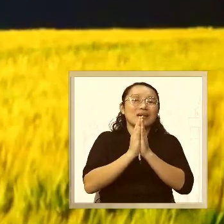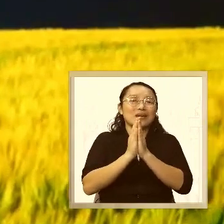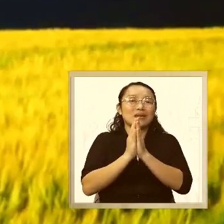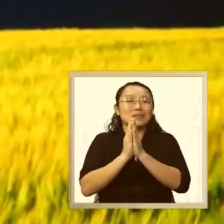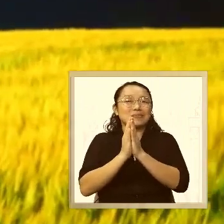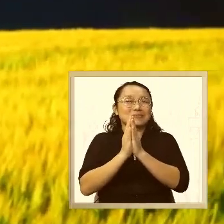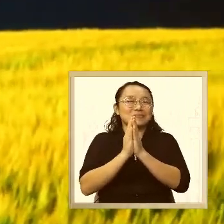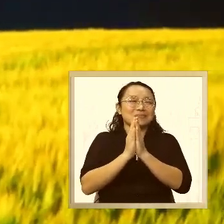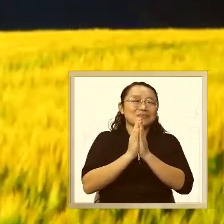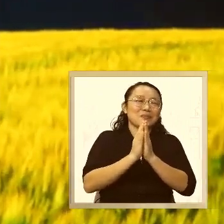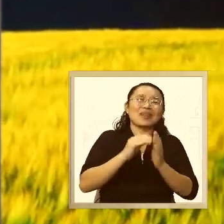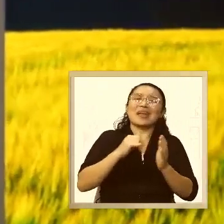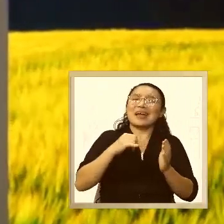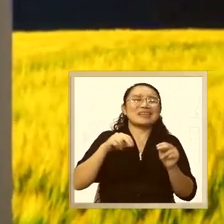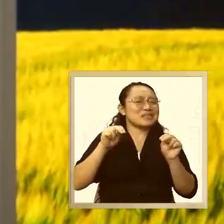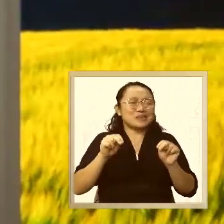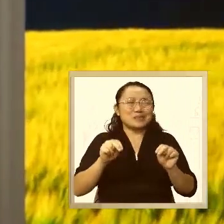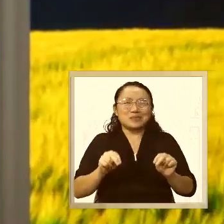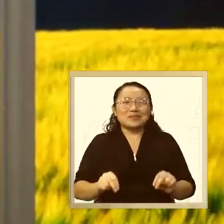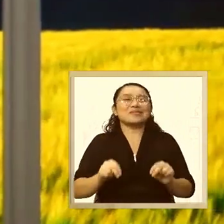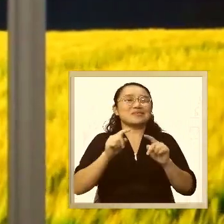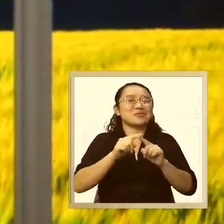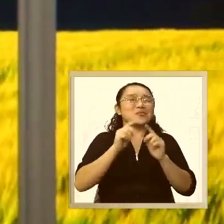pray, it pays to